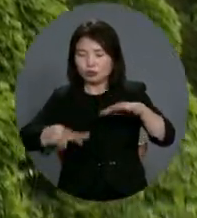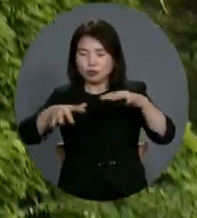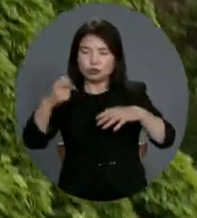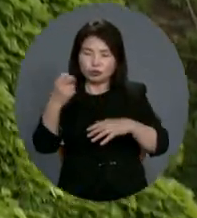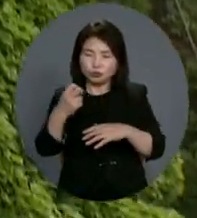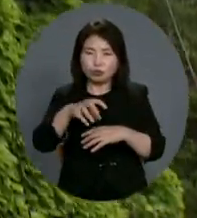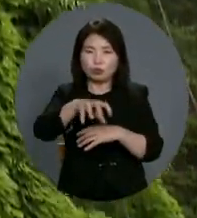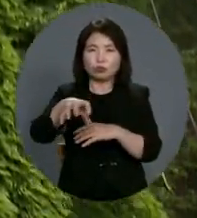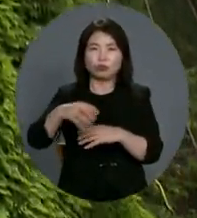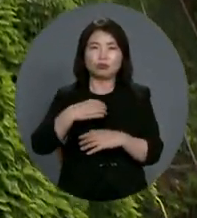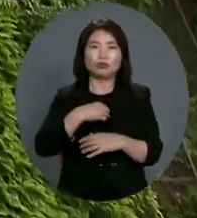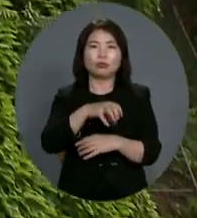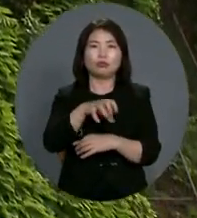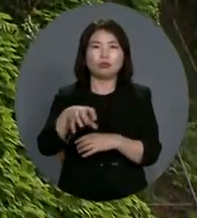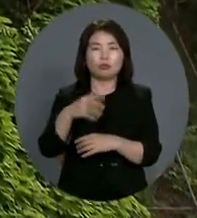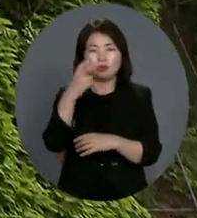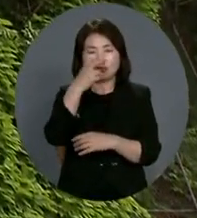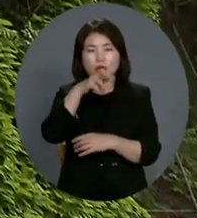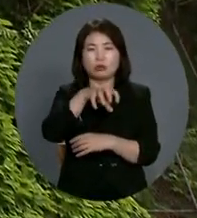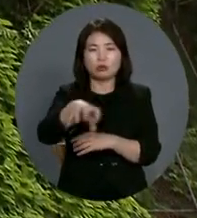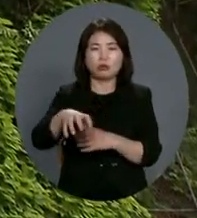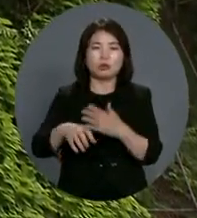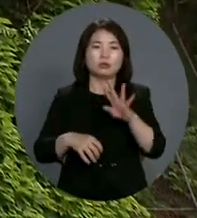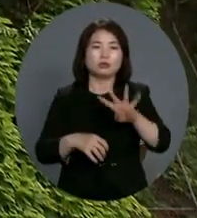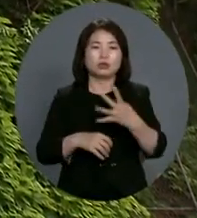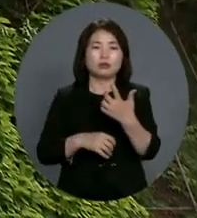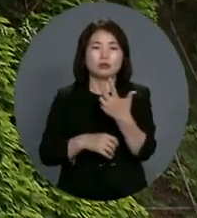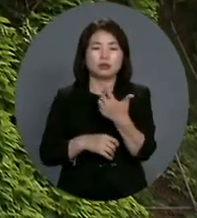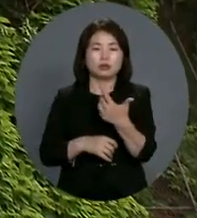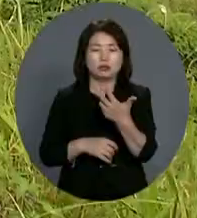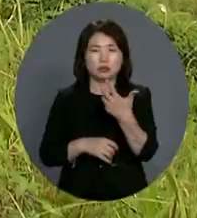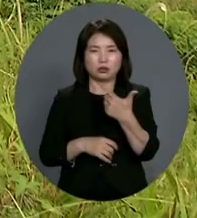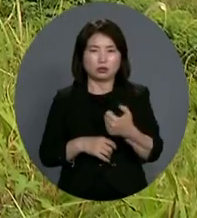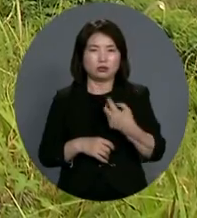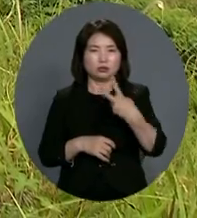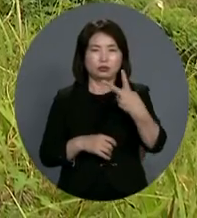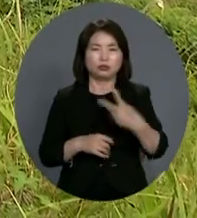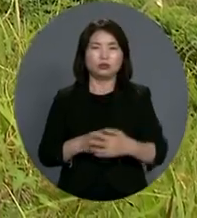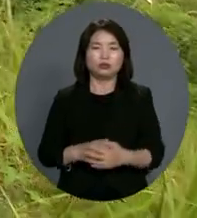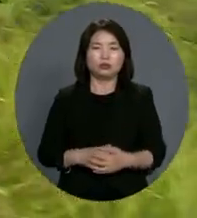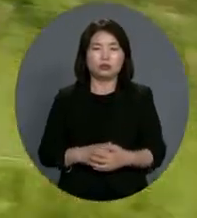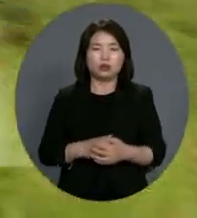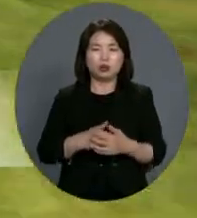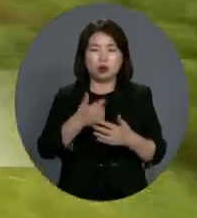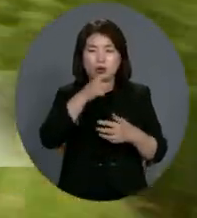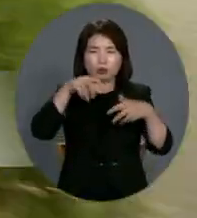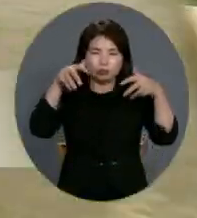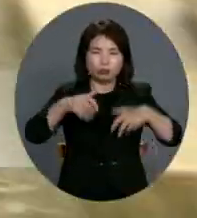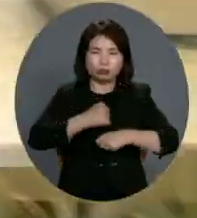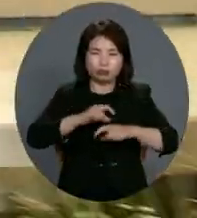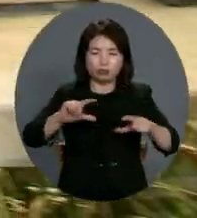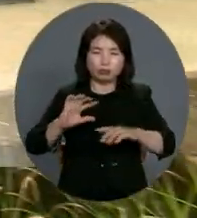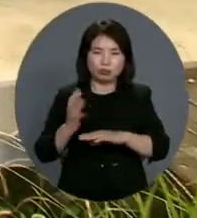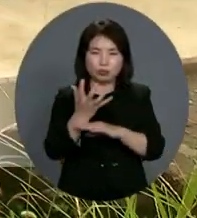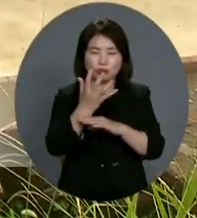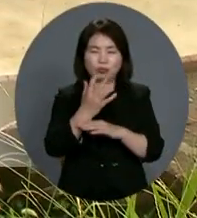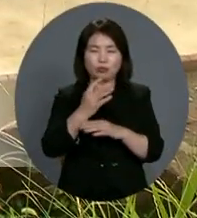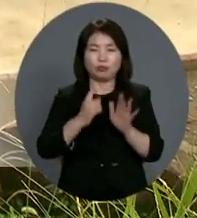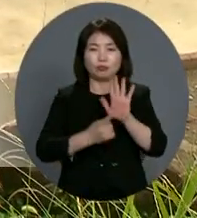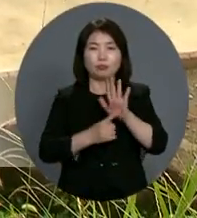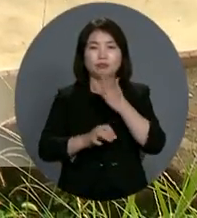등 위험시설로 관리하는 곳은 482곳입니다. 호우특보나 태풍특보가